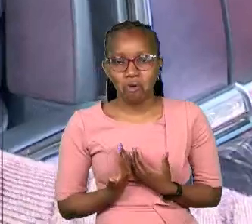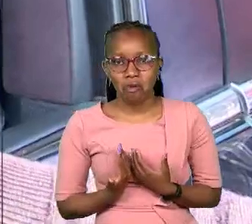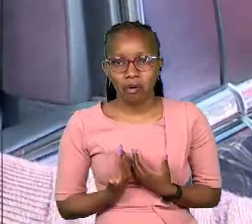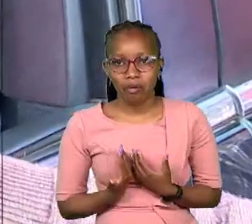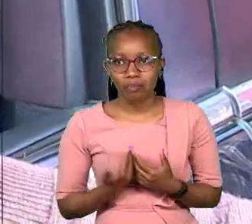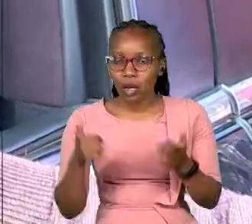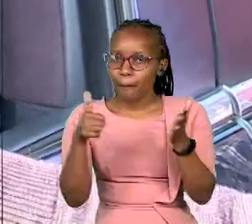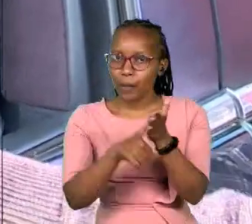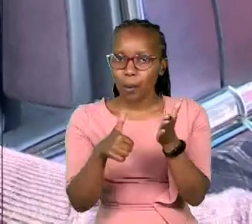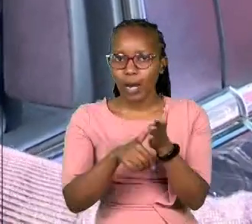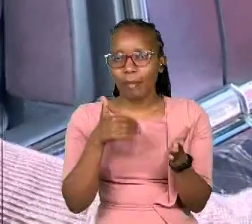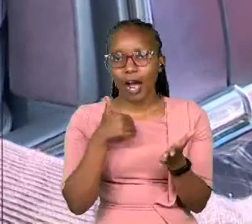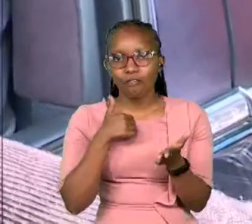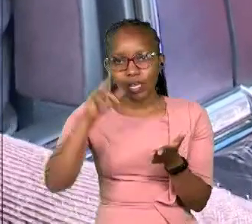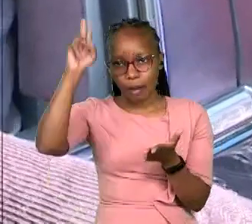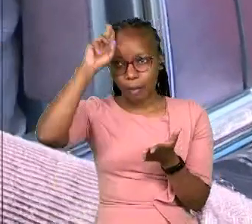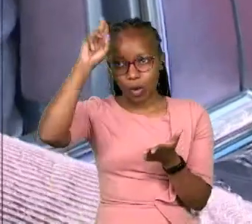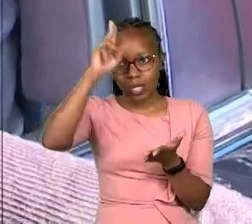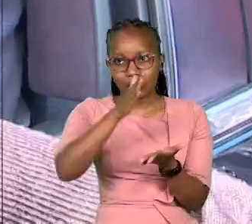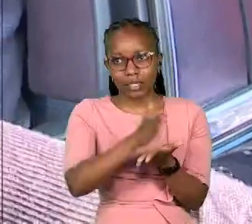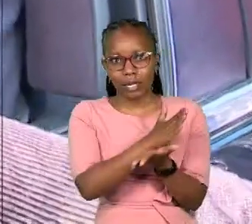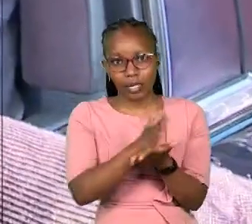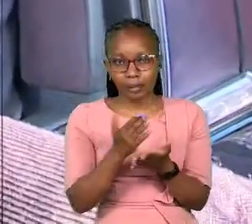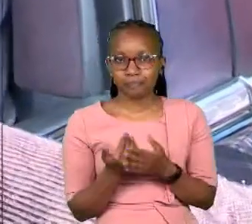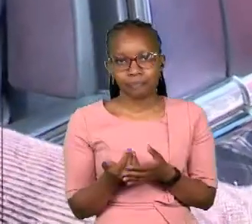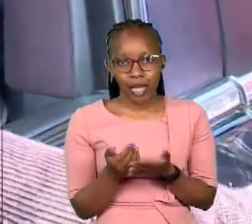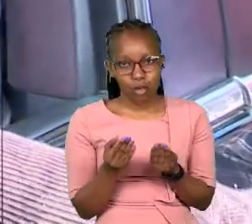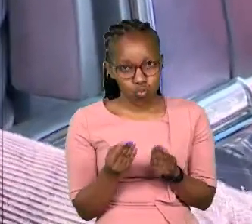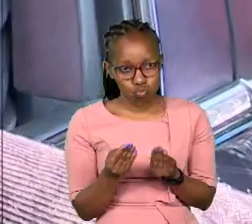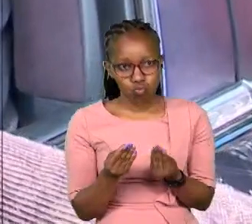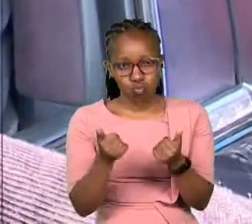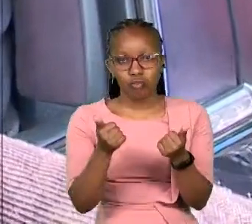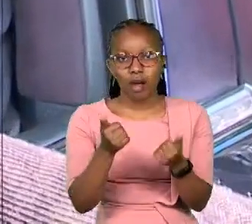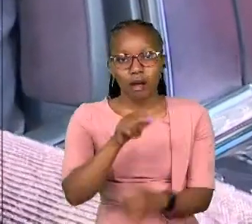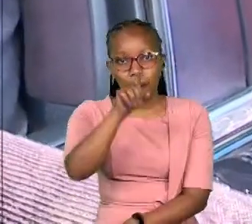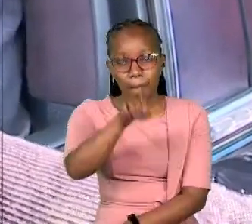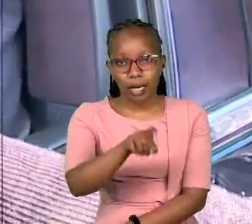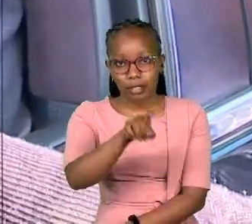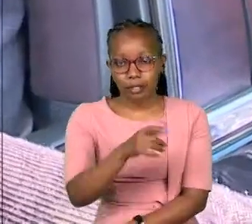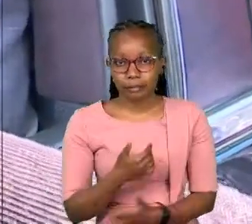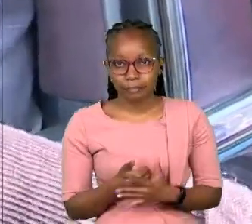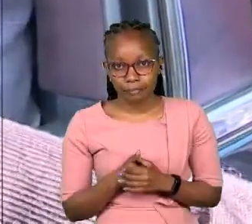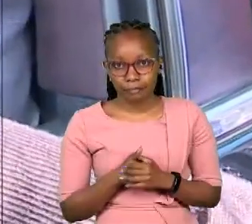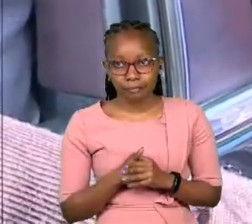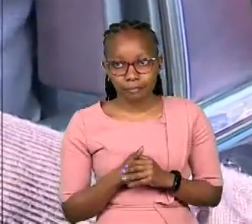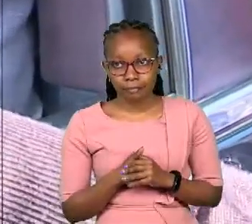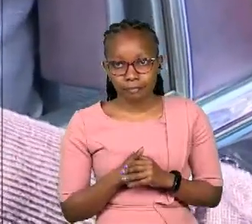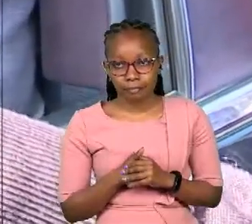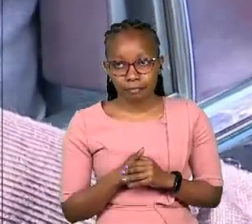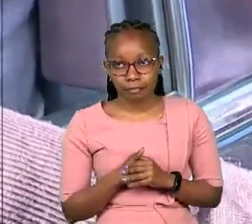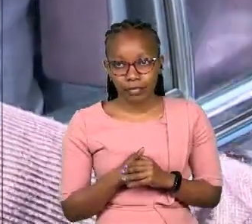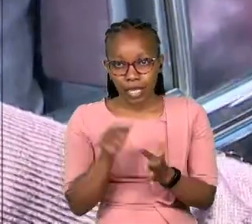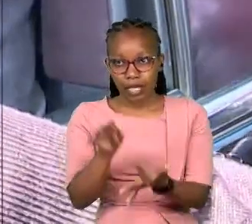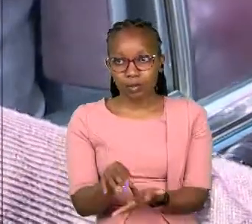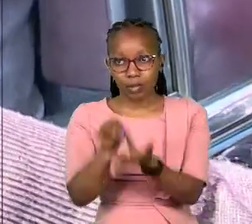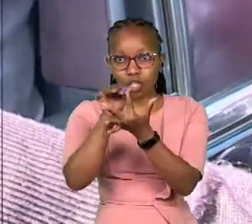kuna shida katika kikosi cha polisi ambacho tunatakana yaangaliwe kutimbia kwa njia ya kimatibabu, especially